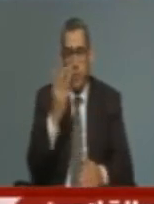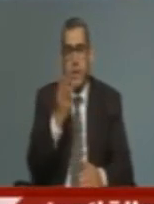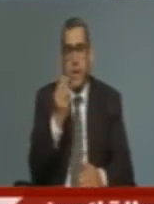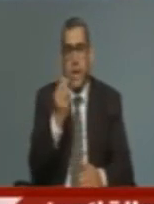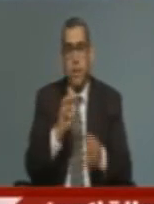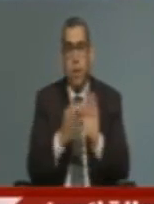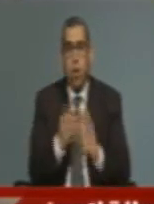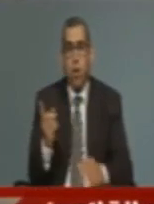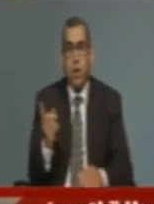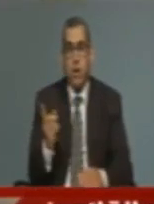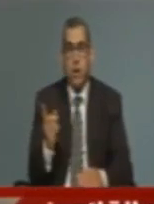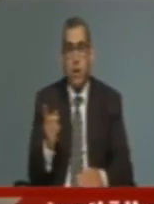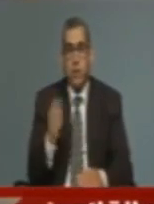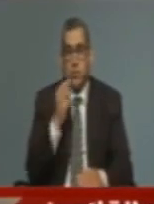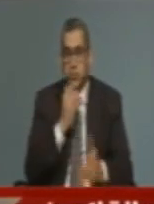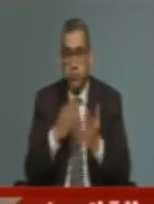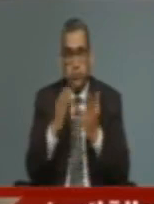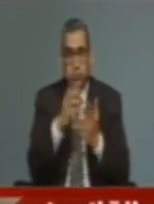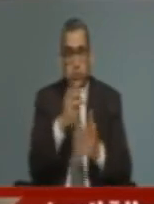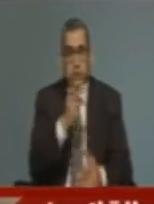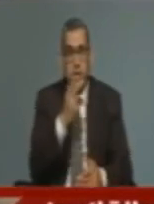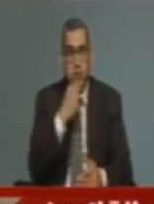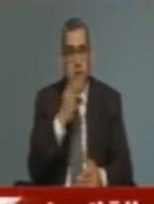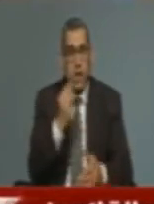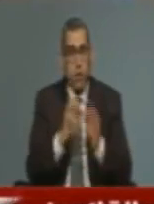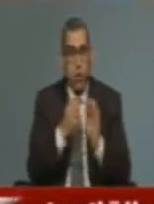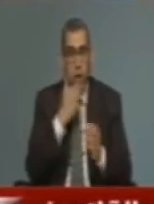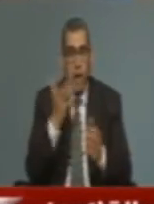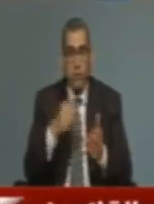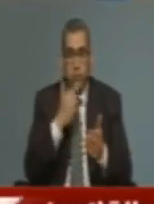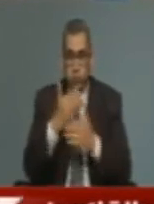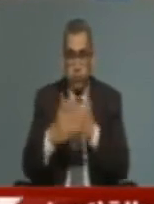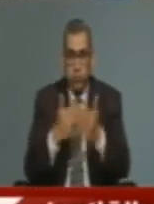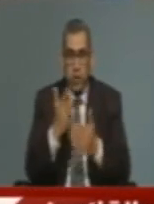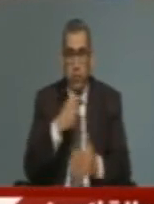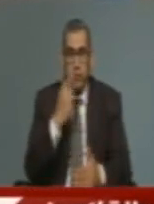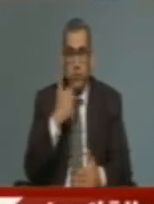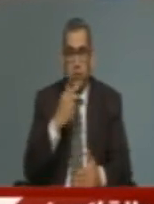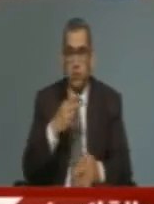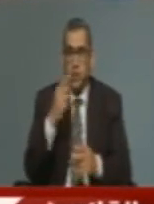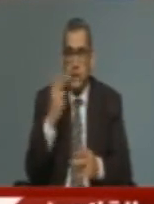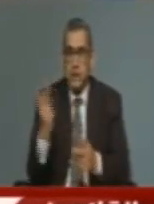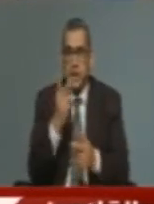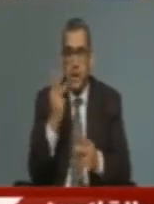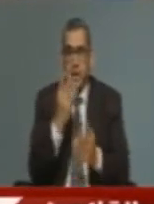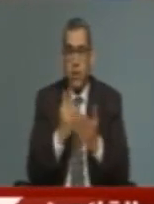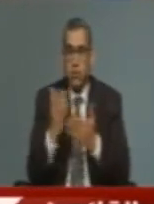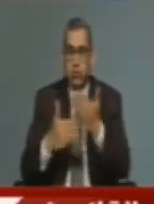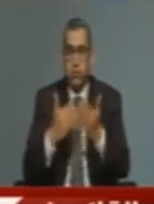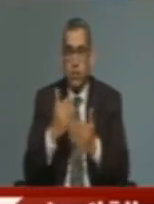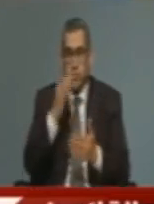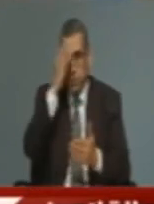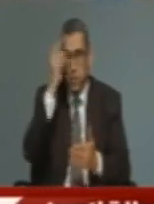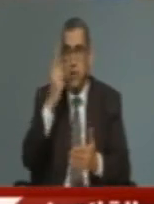ده دولتين ثلاثه مع بعض. دول ايه؟ دولتين ثلاثه مع بعض. انما لو ربنا